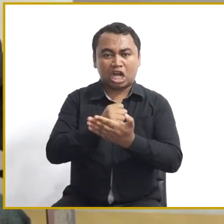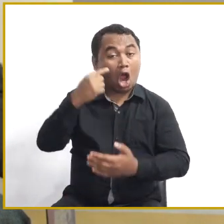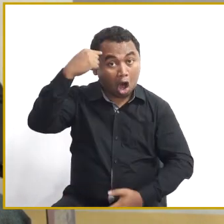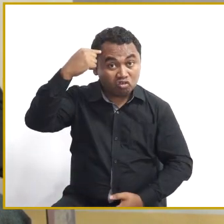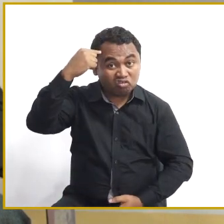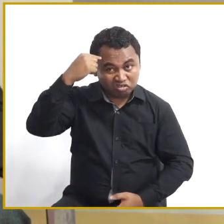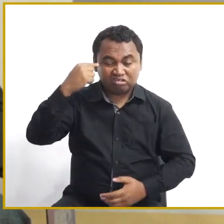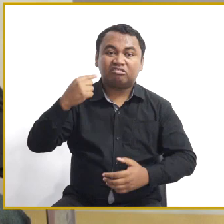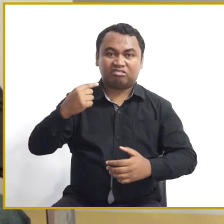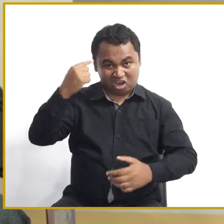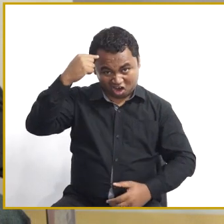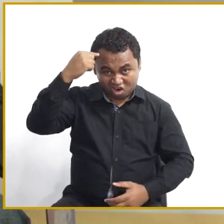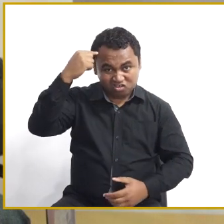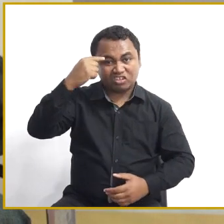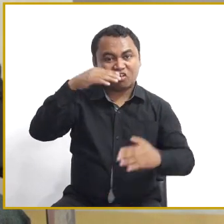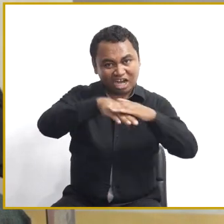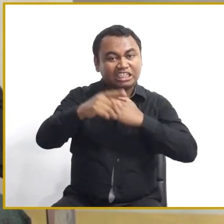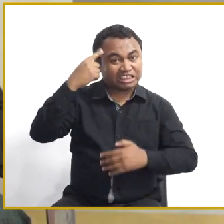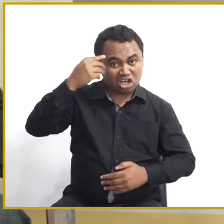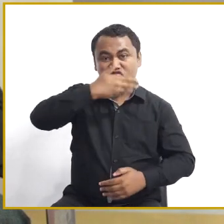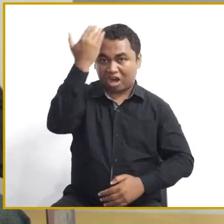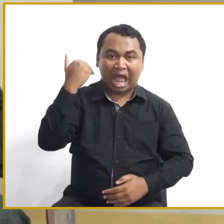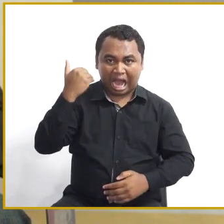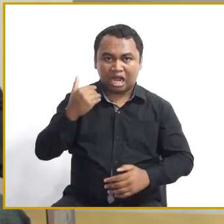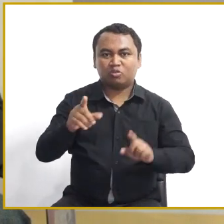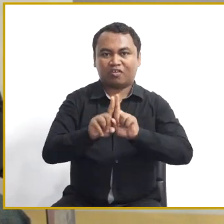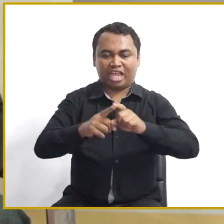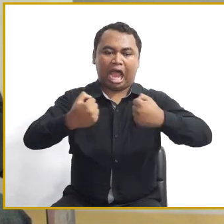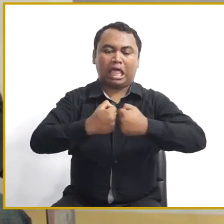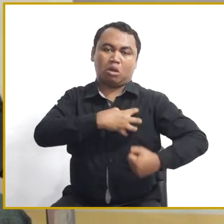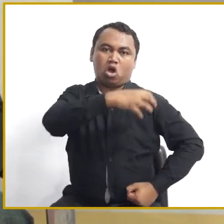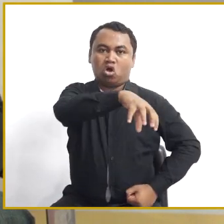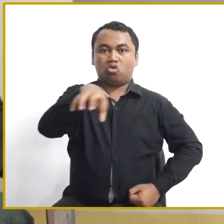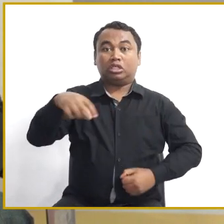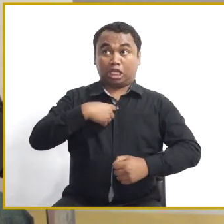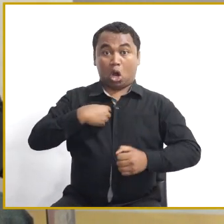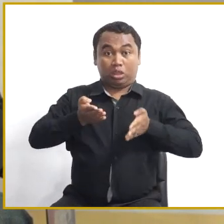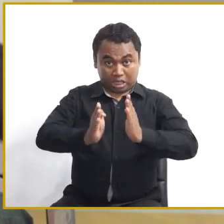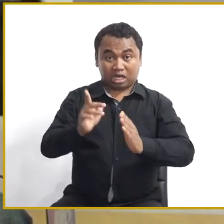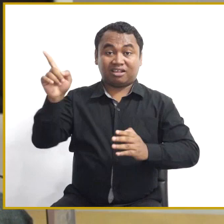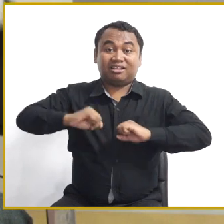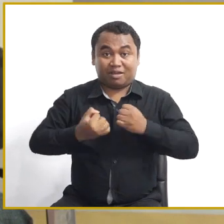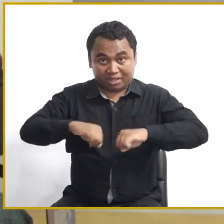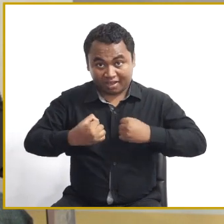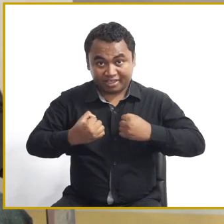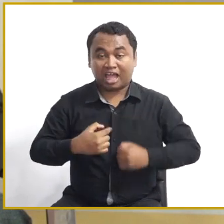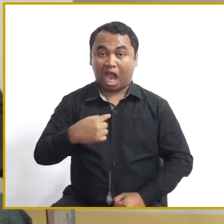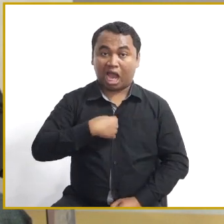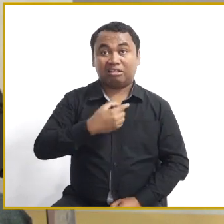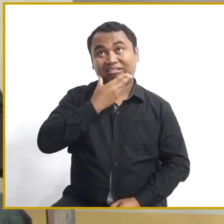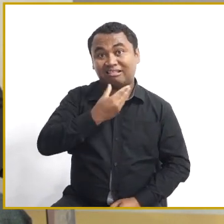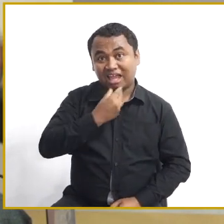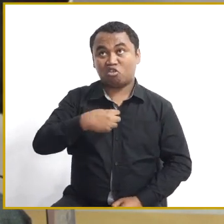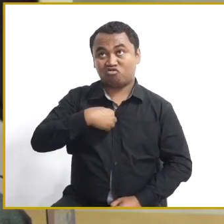zavatra misy za moa afaka miteny satria za teraka tany Tamatavy ndraiko teraka